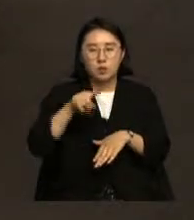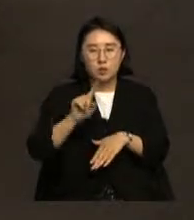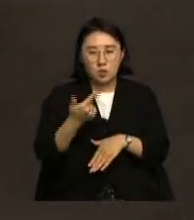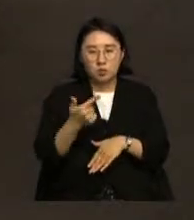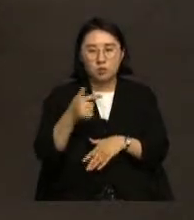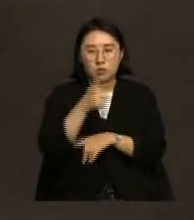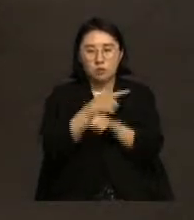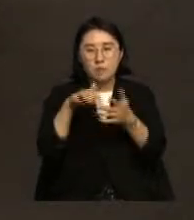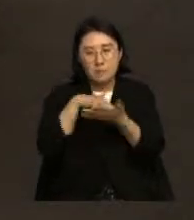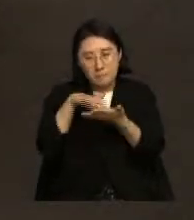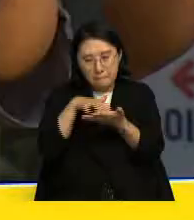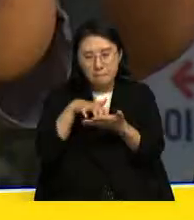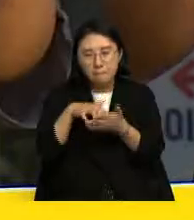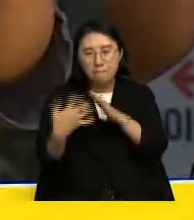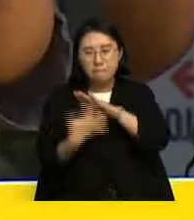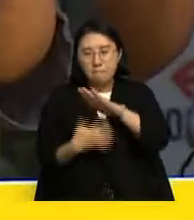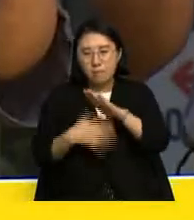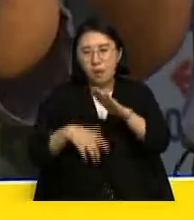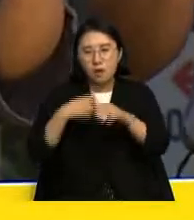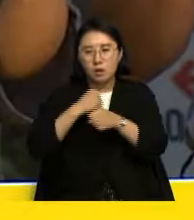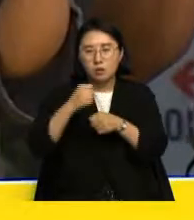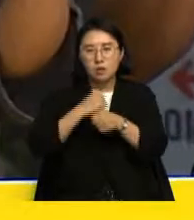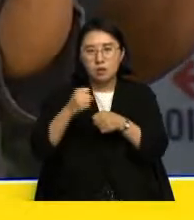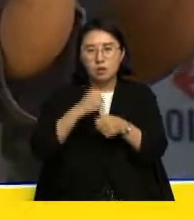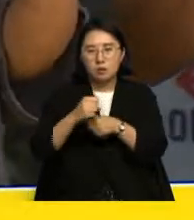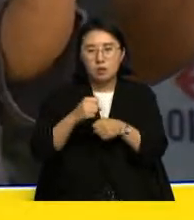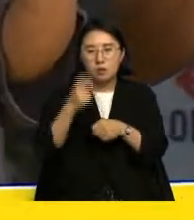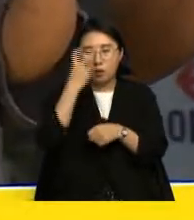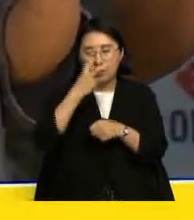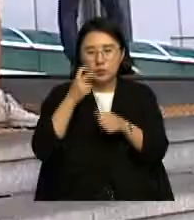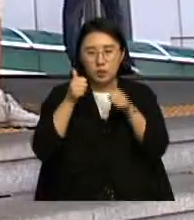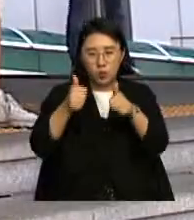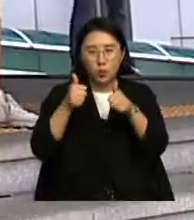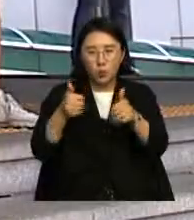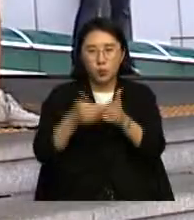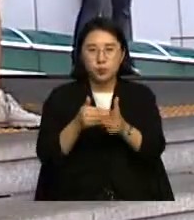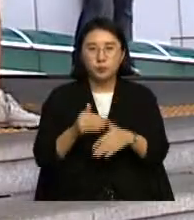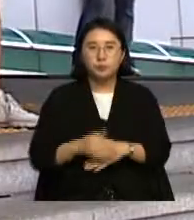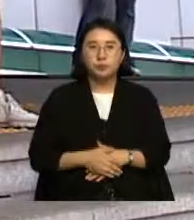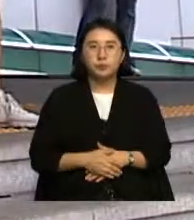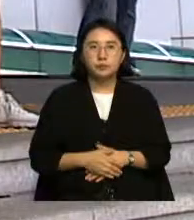이행각서가 조작된 문건이라며 황교안 전 대표 등을 검찰 고소한 상태입니다.